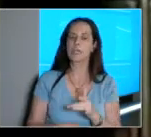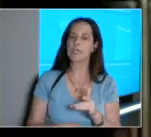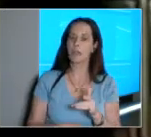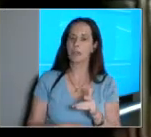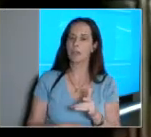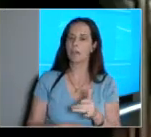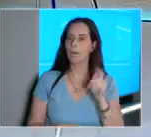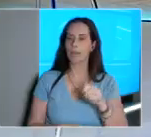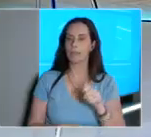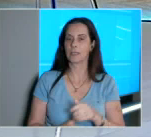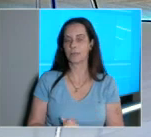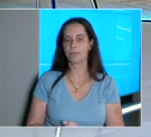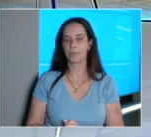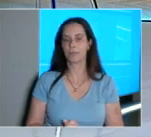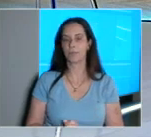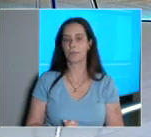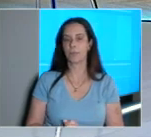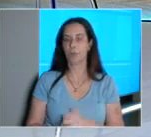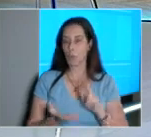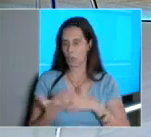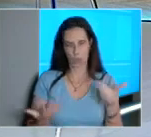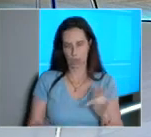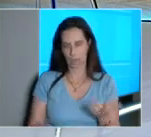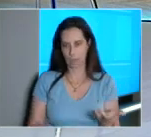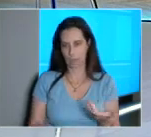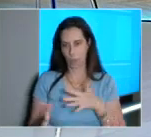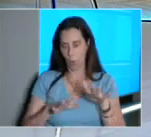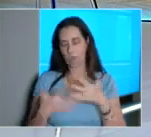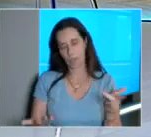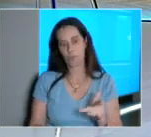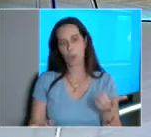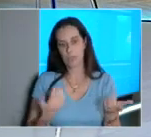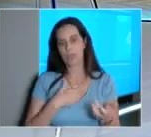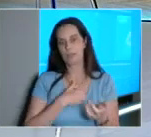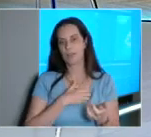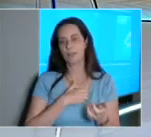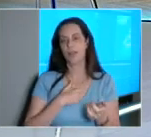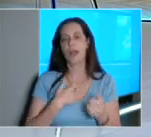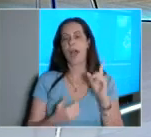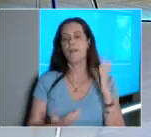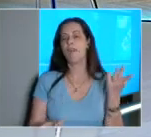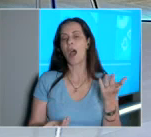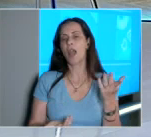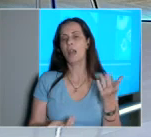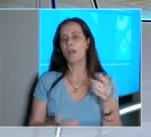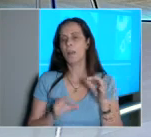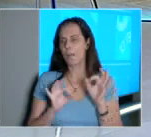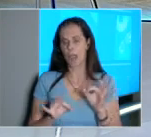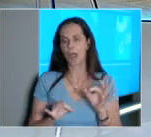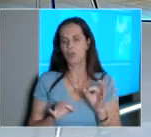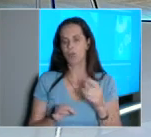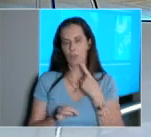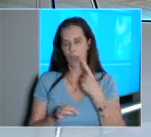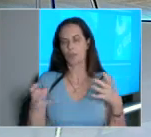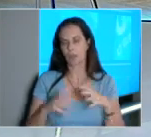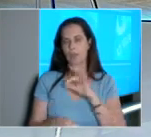אופוזיציה בכנסת. קודם כל, צודק שאין אופוזיציה, כי אין קואליציה, אז גם אין אופוזיציה היום. אבל הוא בעצם זה, הוא ממש רואים שזה הקו של